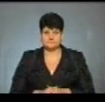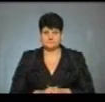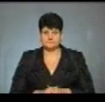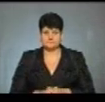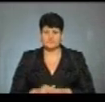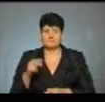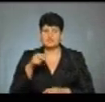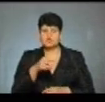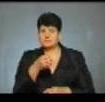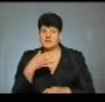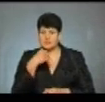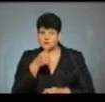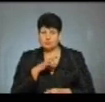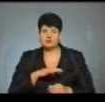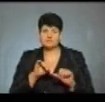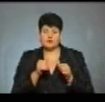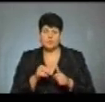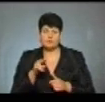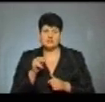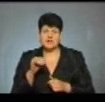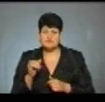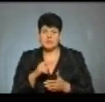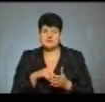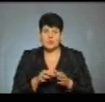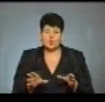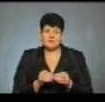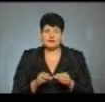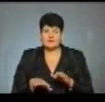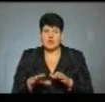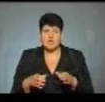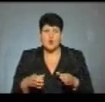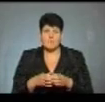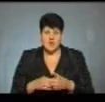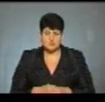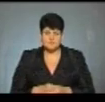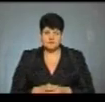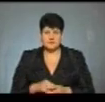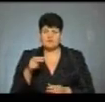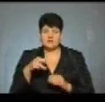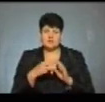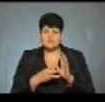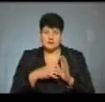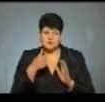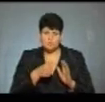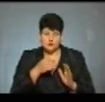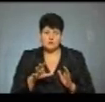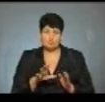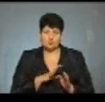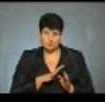У 2015 році була сформована Почаївська міська об'єднана територіальна громада. І в 2018 році